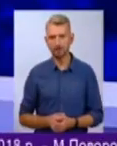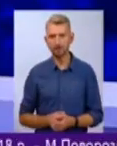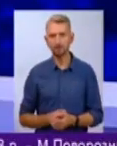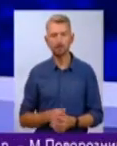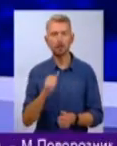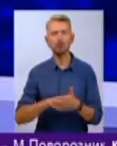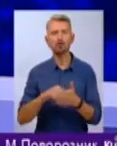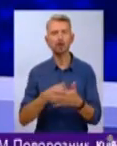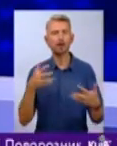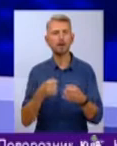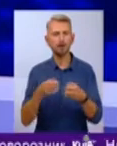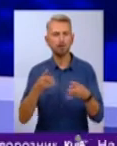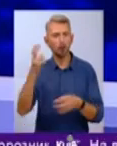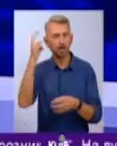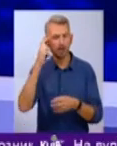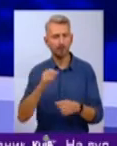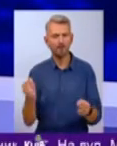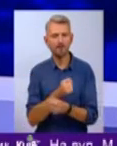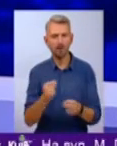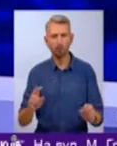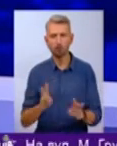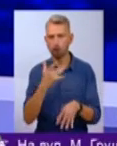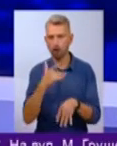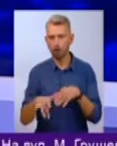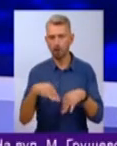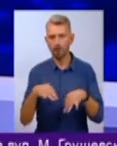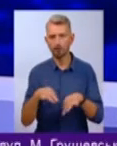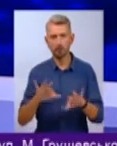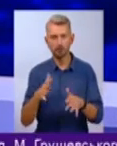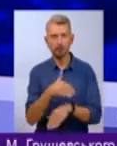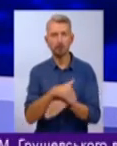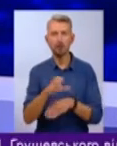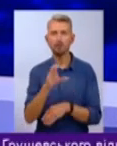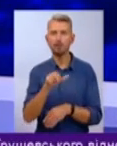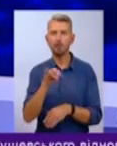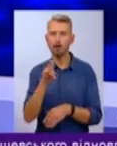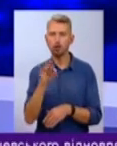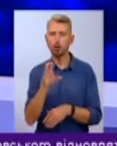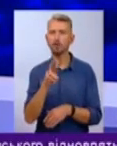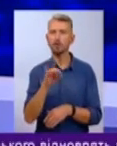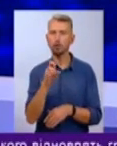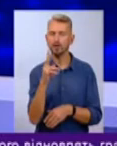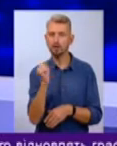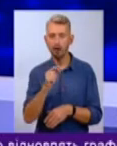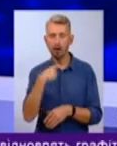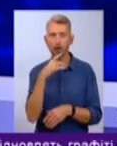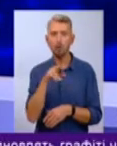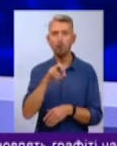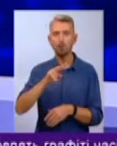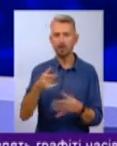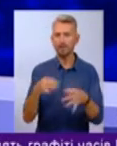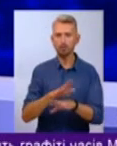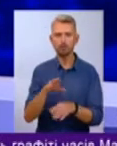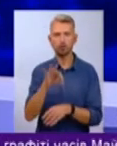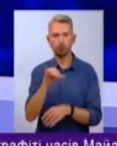Через ДТП у Києві вибухнуло і згоріло авто. Сталася аварія на вулиці Саперно-Слобідській. Очевидці кажуть, Opel не пропустив Toyota і після